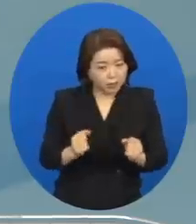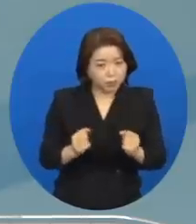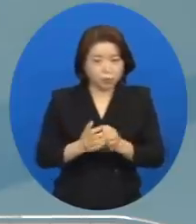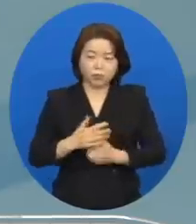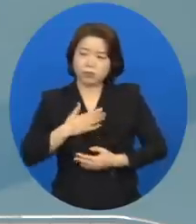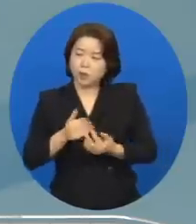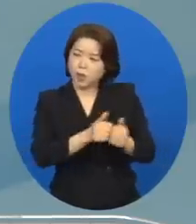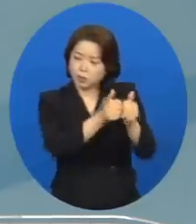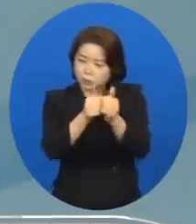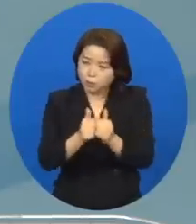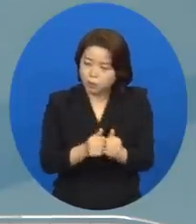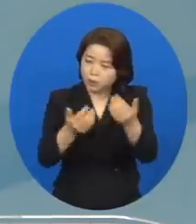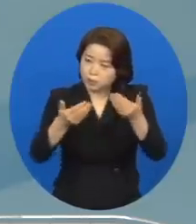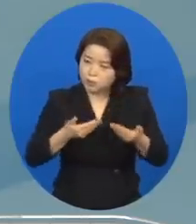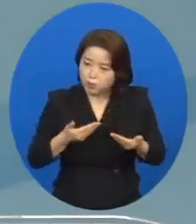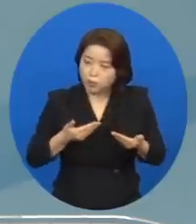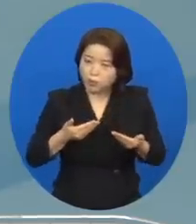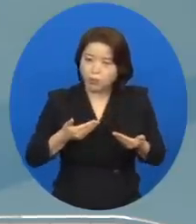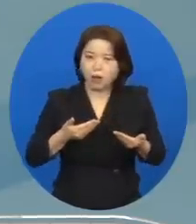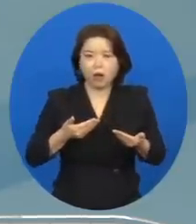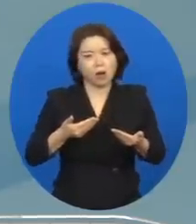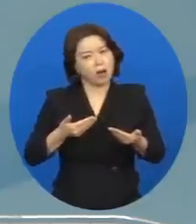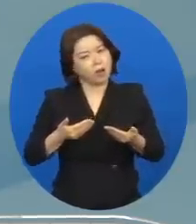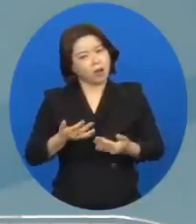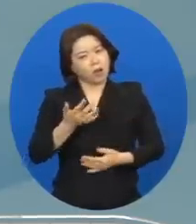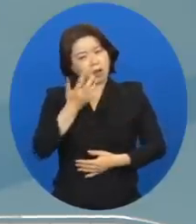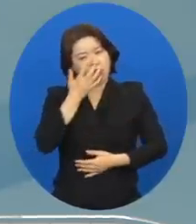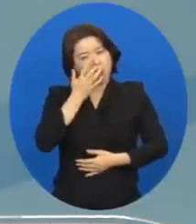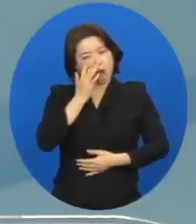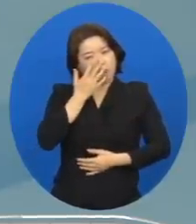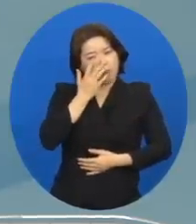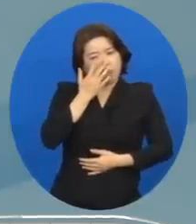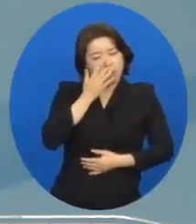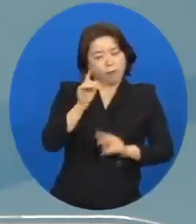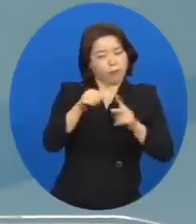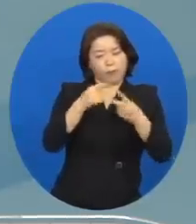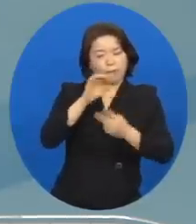나와 동행해 주신다는 게 도무지 납득이 안 됩니다.